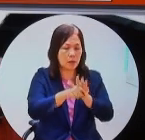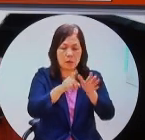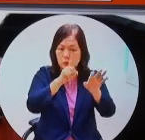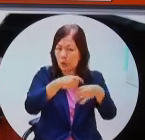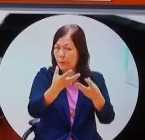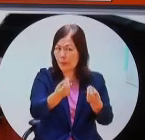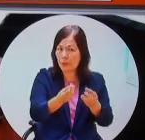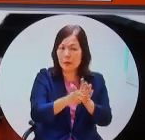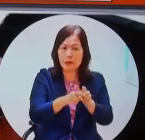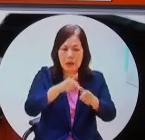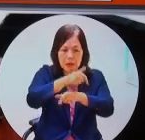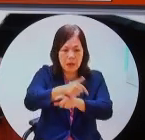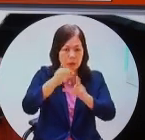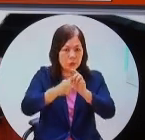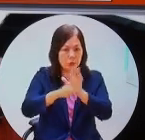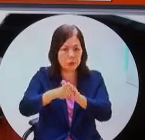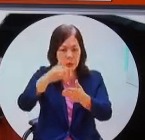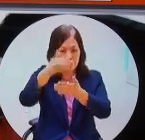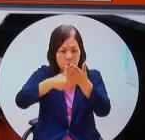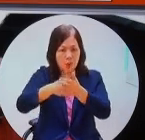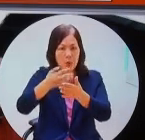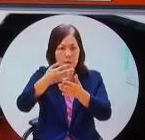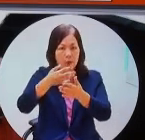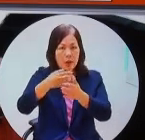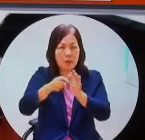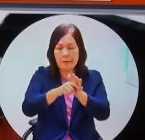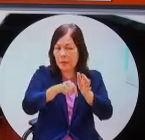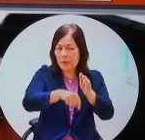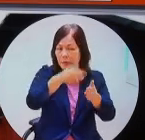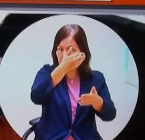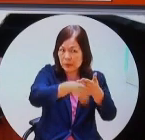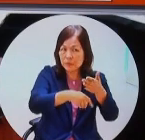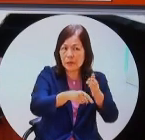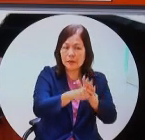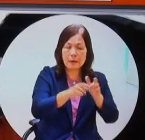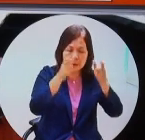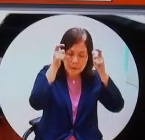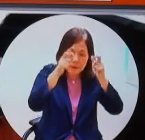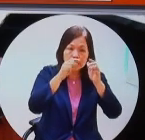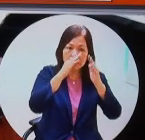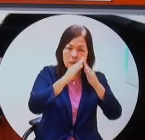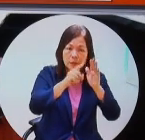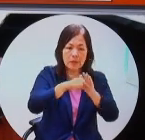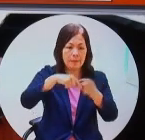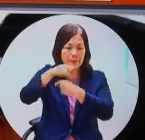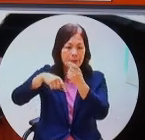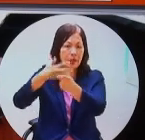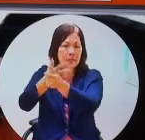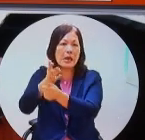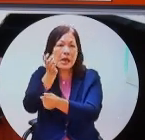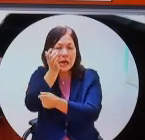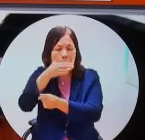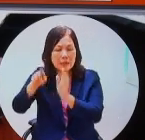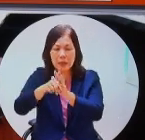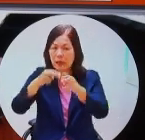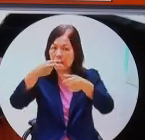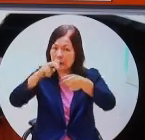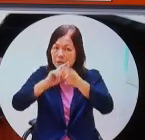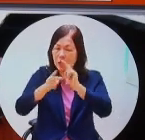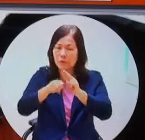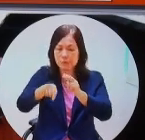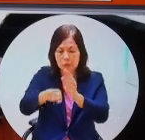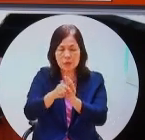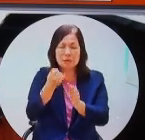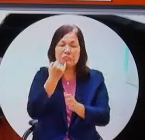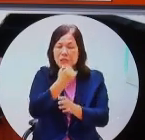区厂减量，把多的本市的事业废弃物转给冈山跟仁武厂，这个是一个具体的可行